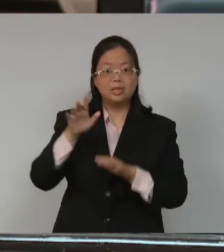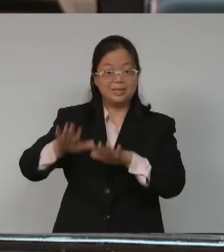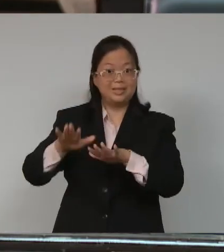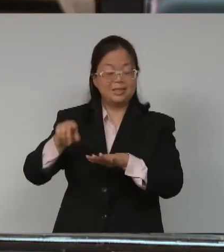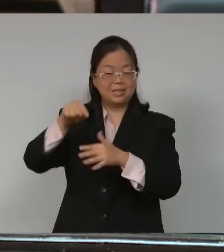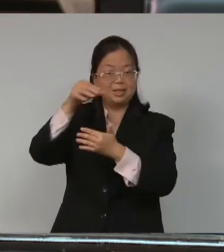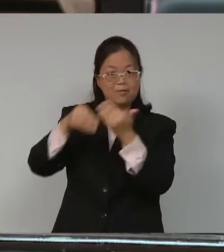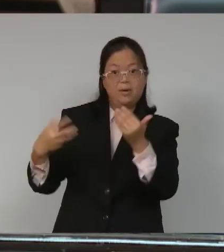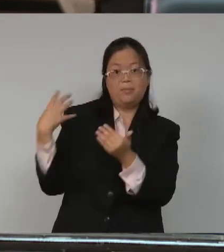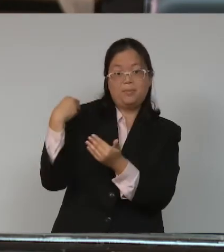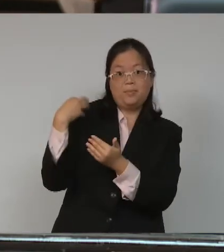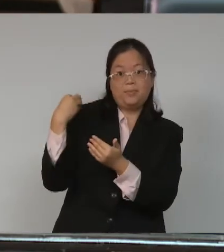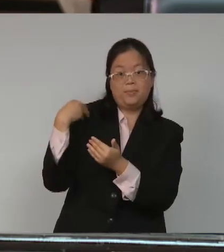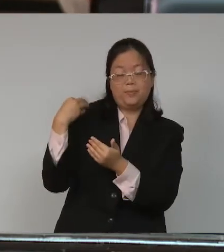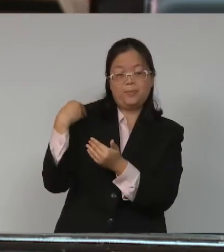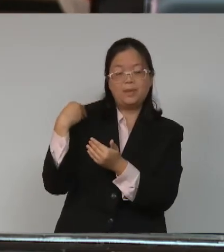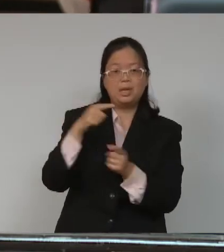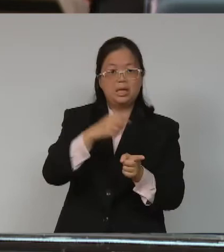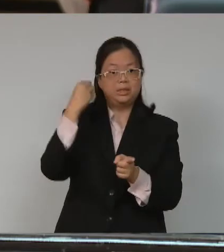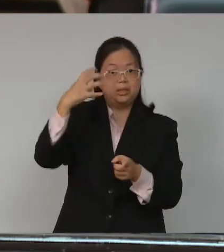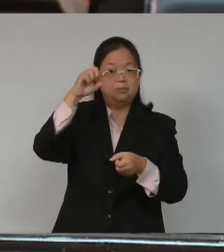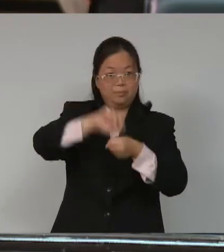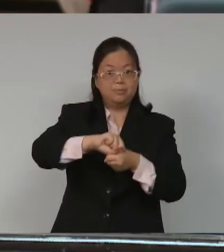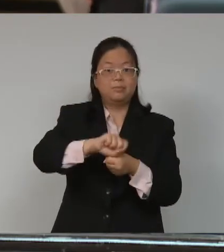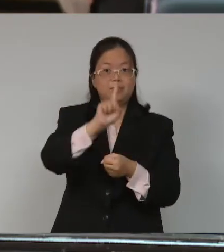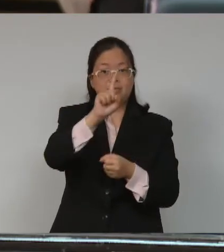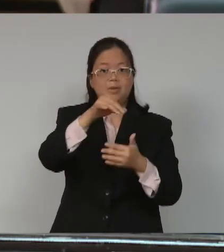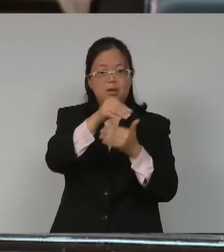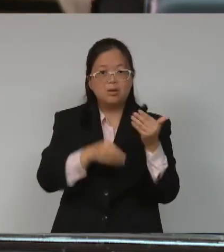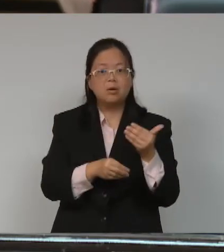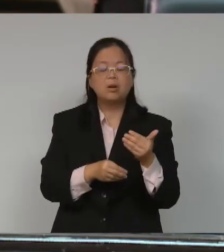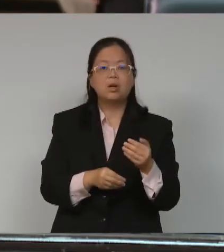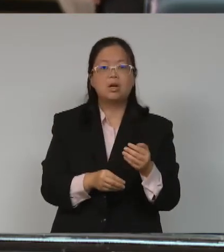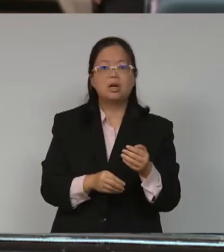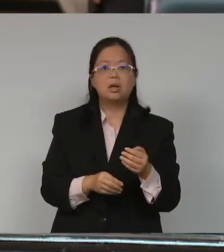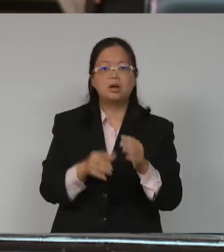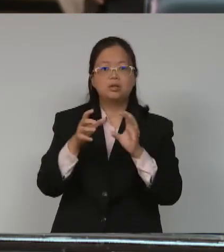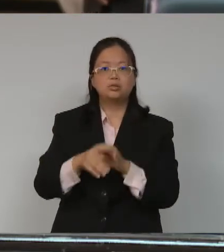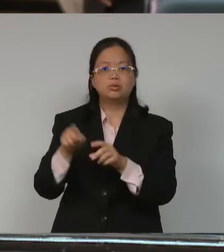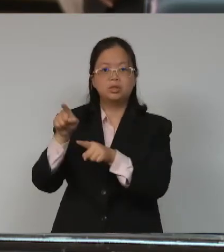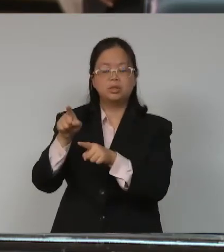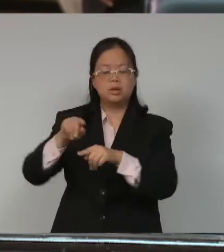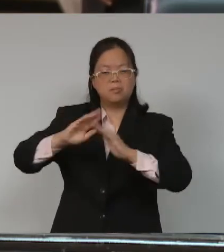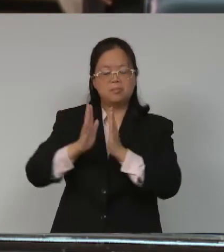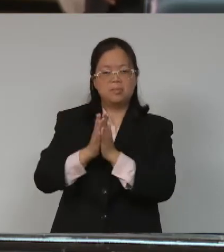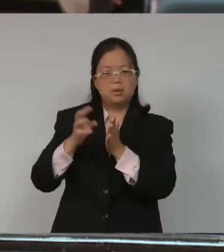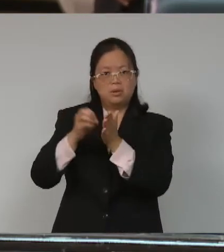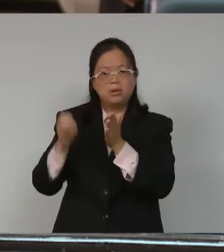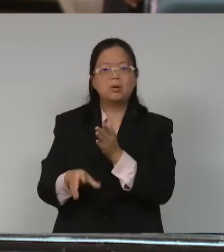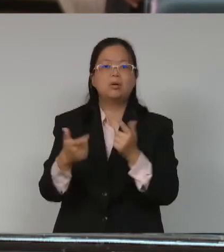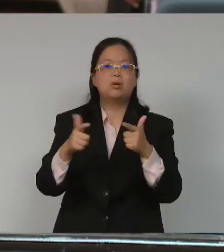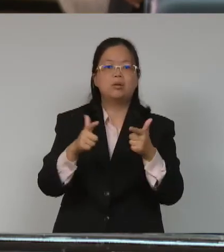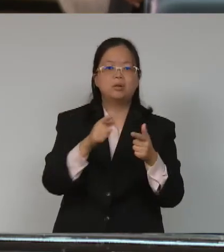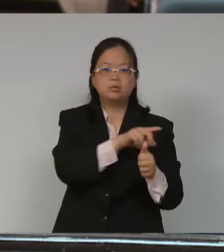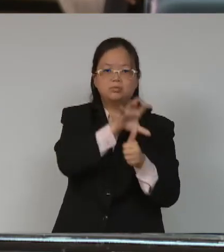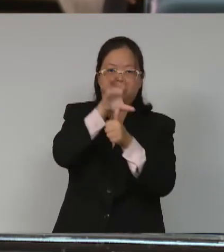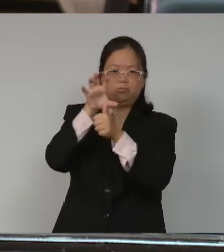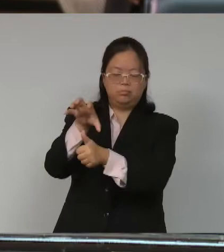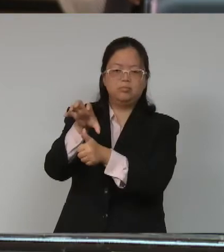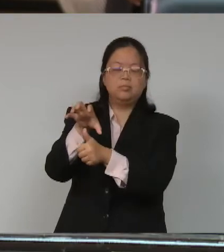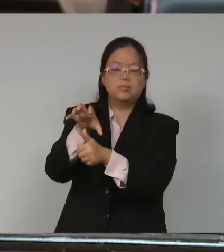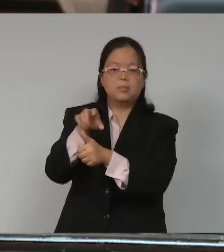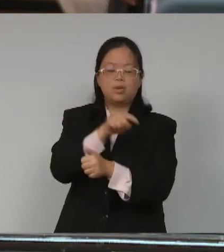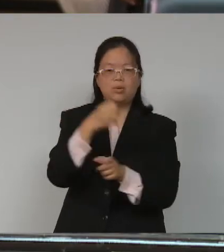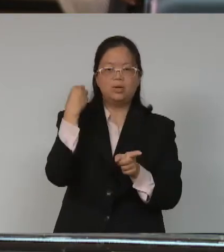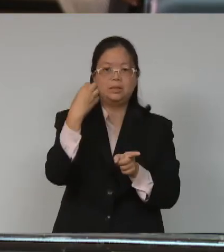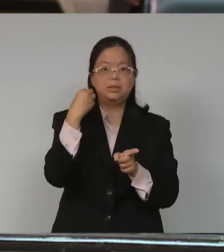让立法者他制度形成的自由受到限制了，一定要照通过的这样的一个立法原则去